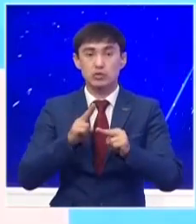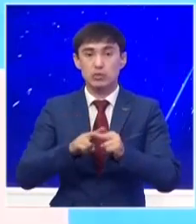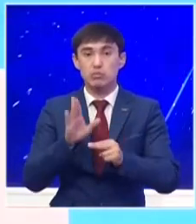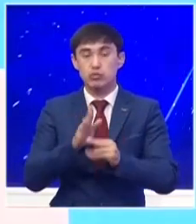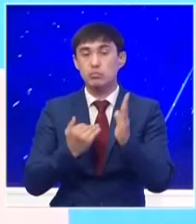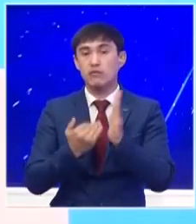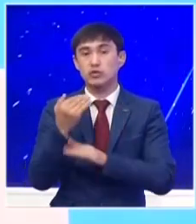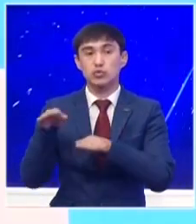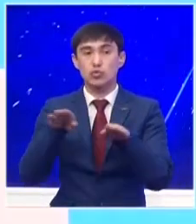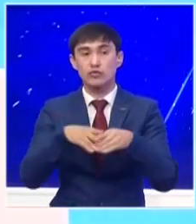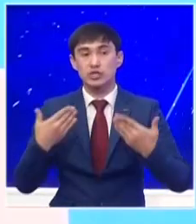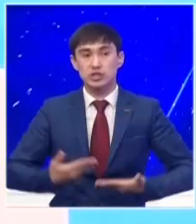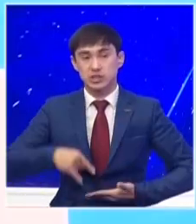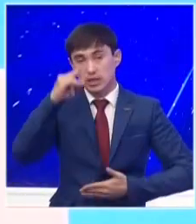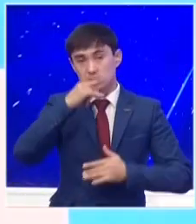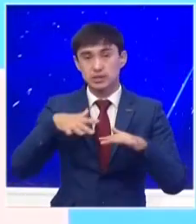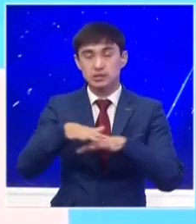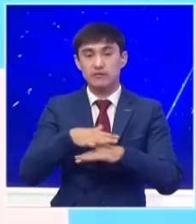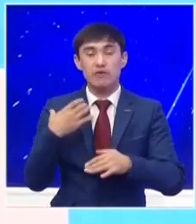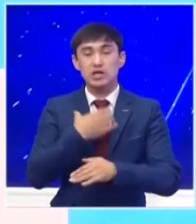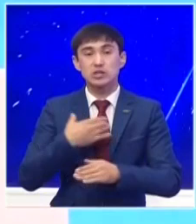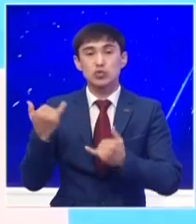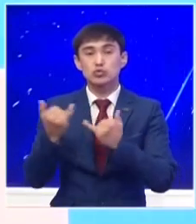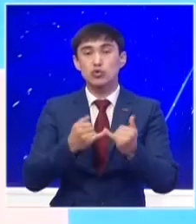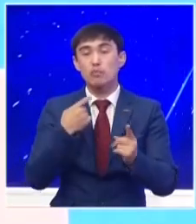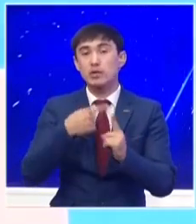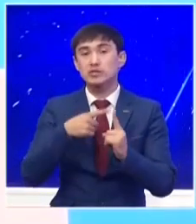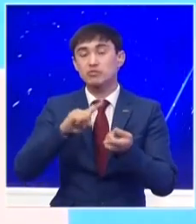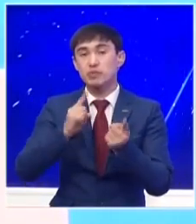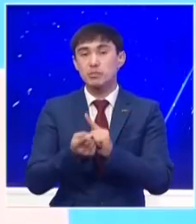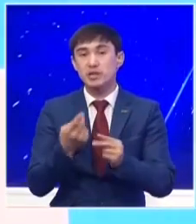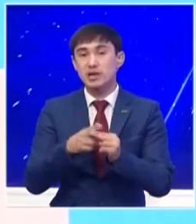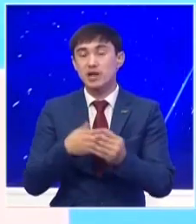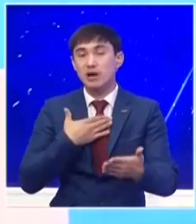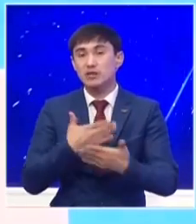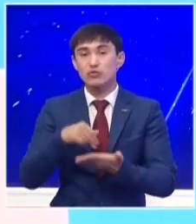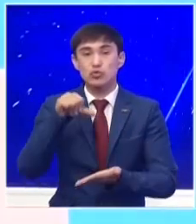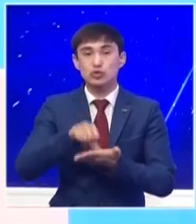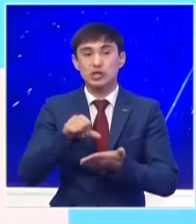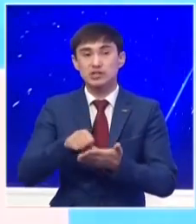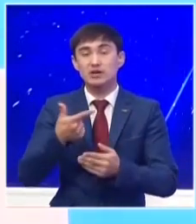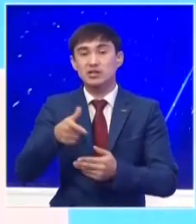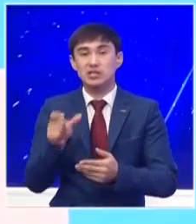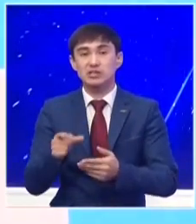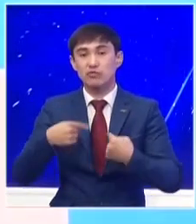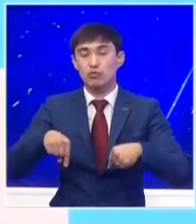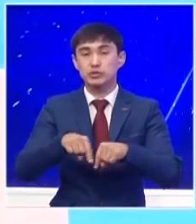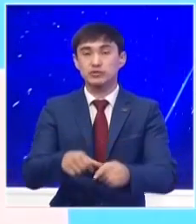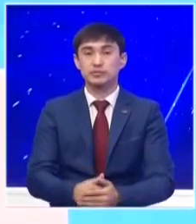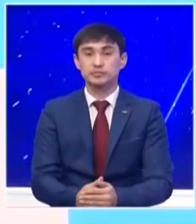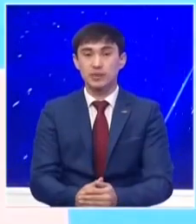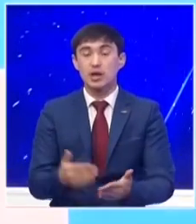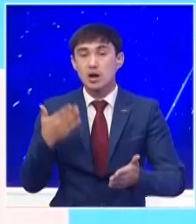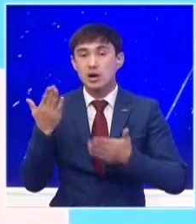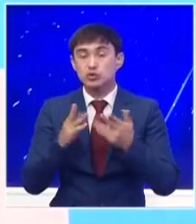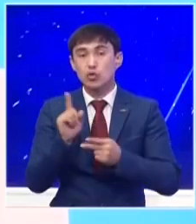станет повышение уровня жизни казахстанцев. Важнейшим условием позитивных перемен является активное участие в них гражданского общества. Отрадно,